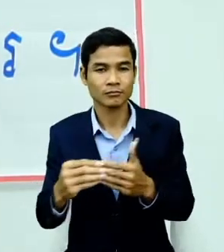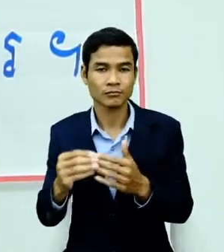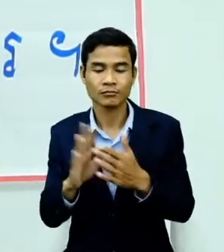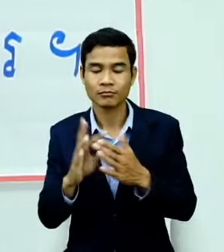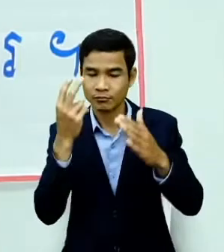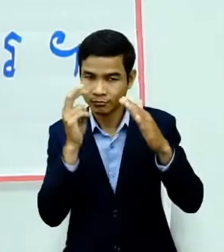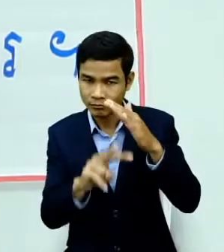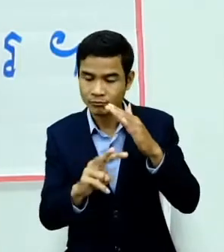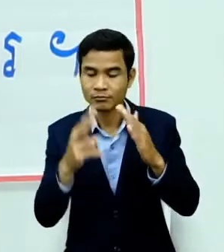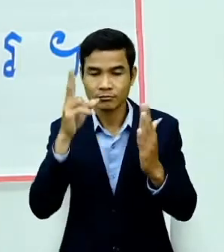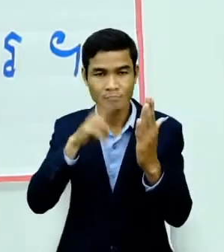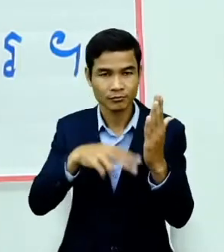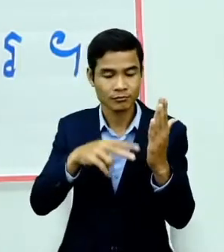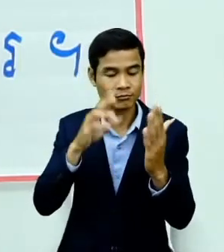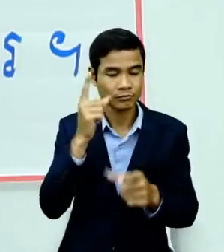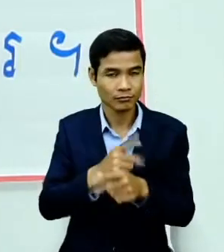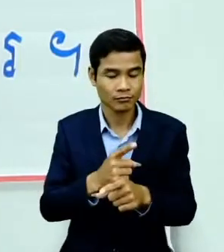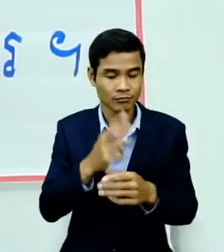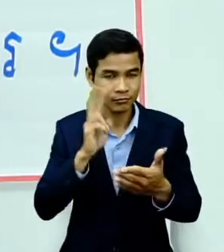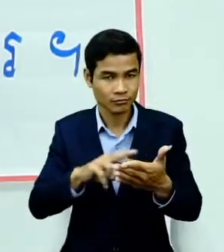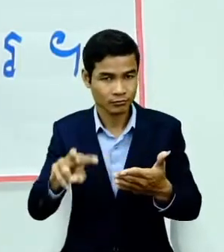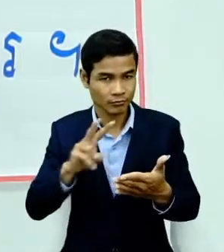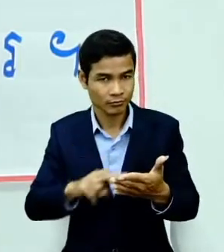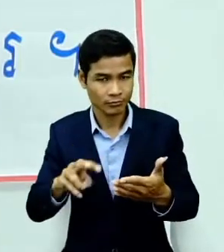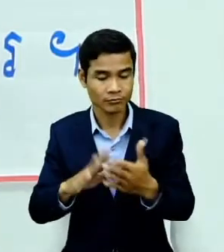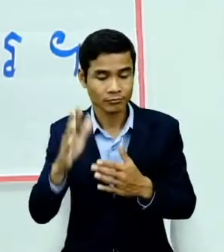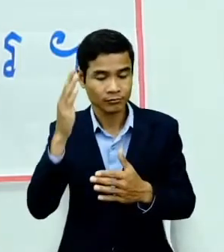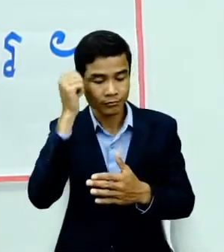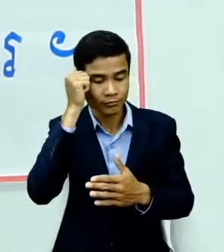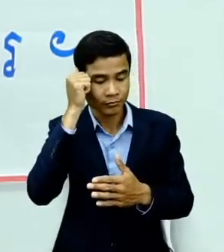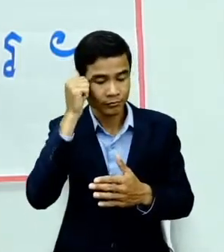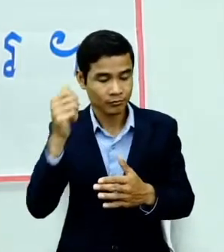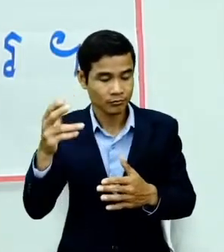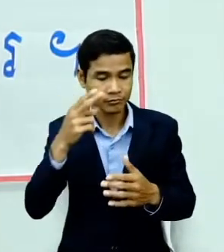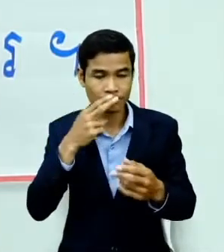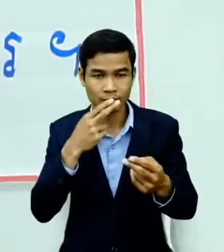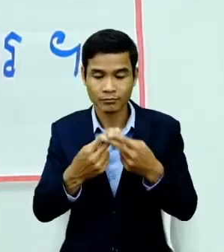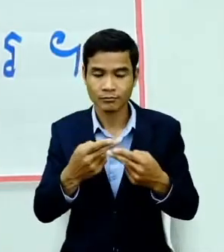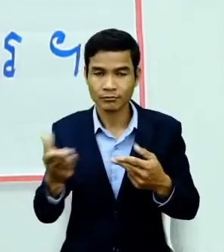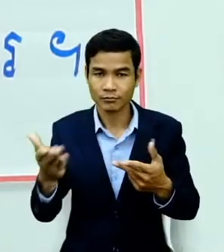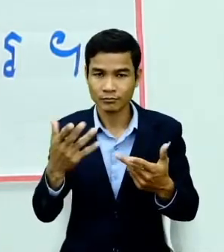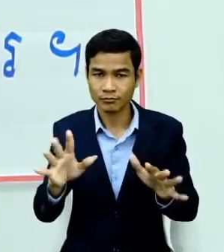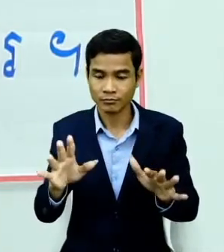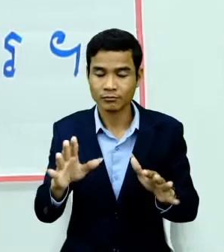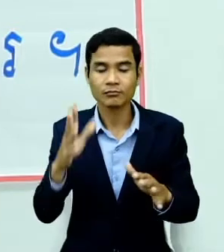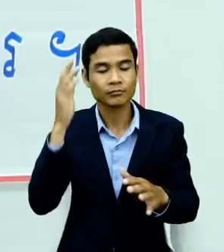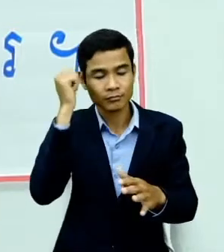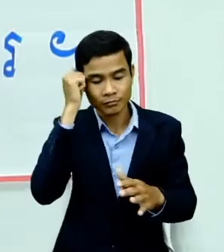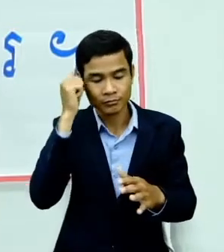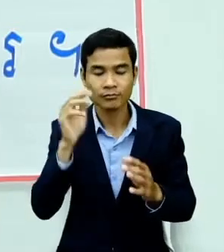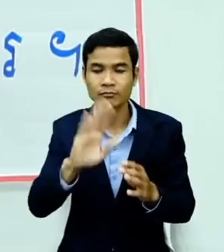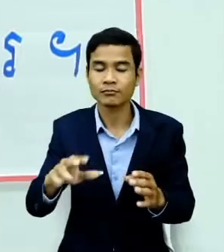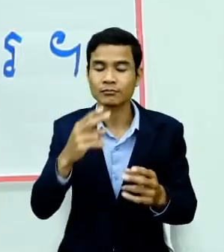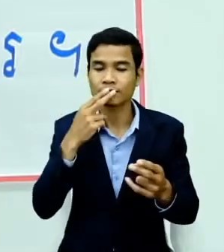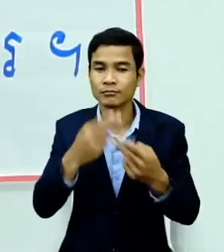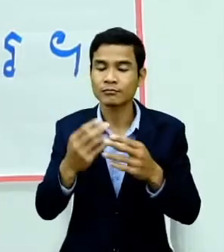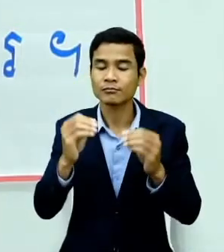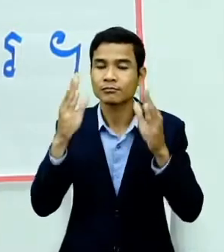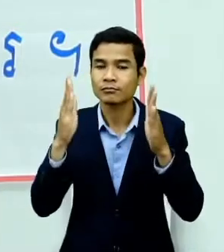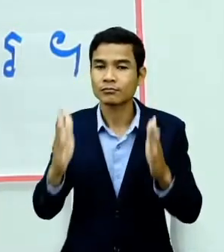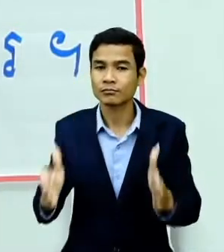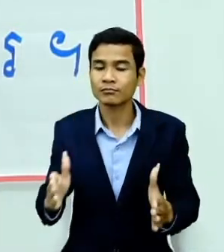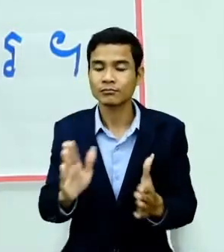យទូទូទាយណាកូននៅចាំចម្លើយដល់កូនបានទូទាយមិញហ៎ចានៅចាំអញ្ចឹងកូនប្រាប់អ្នកគ្រូវិញមើ